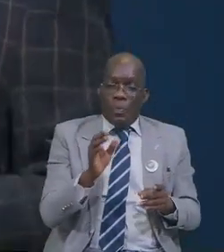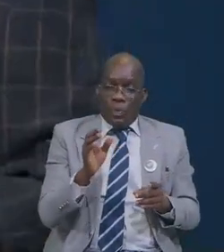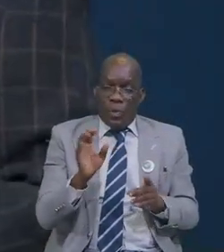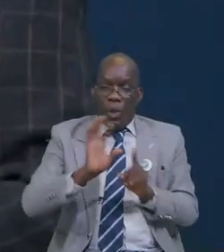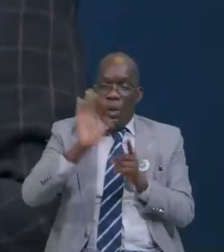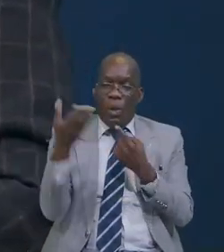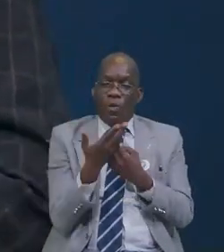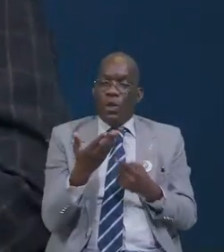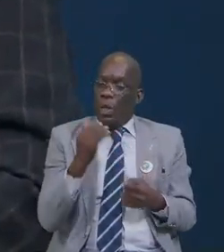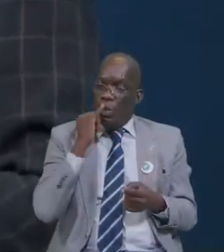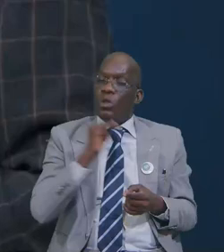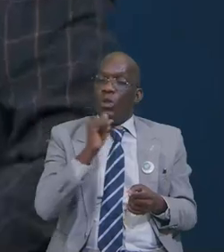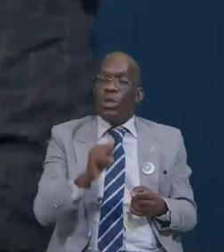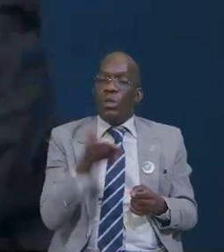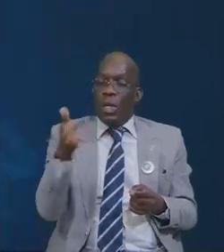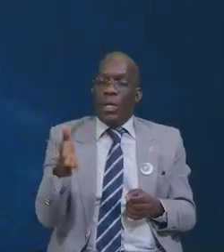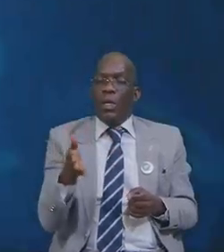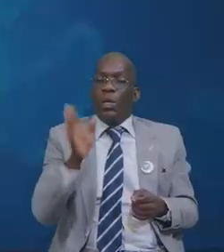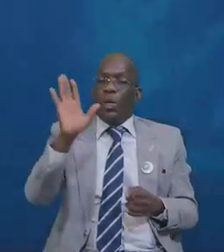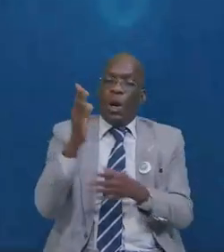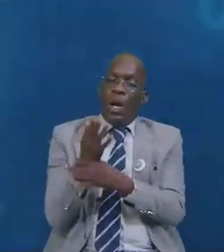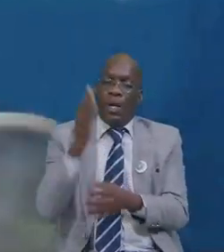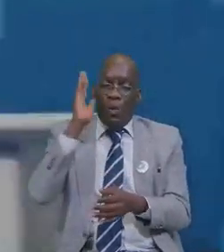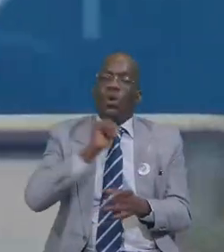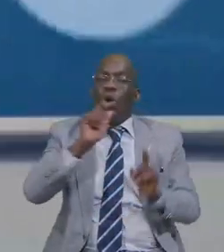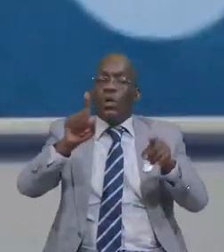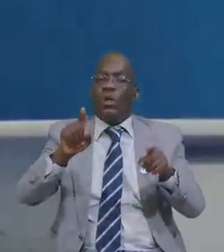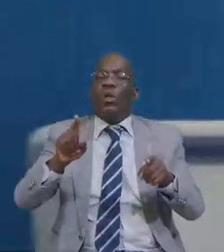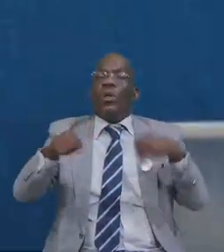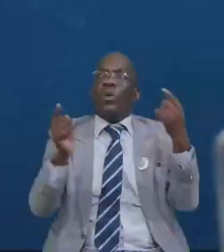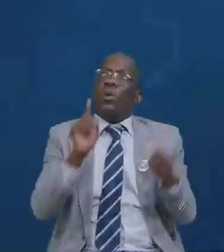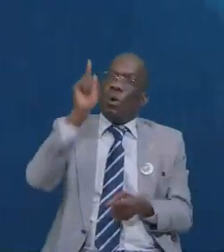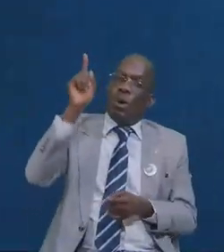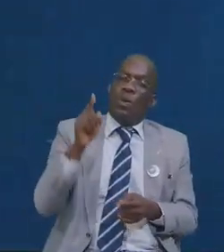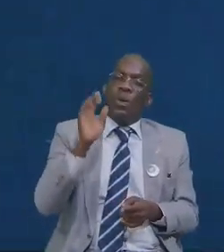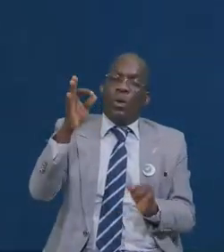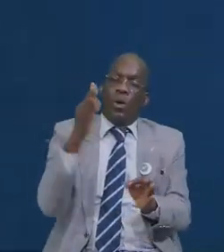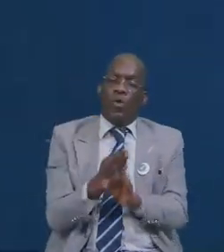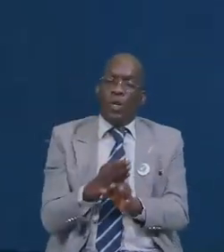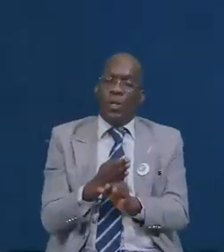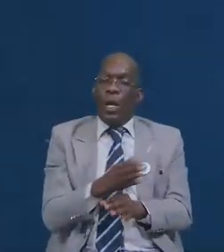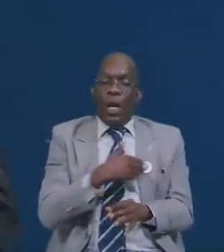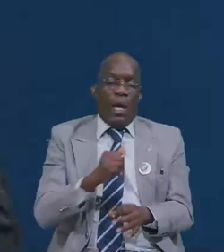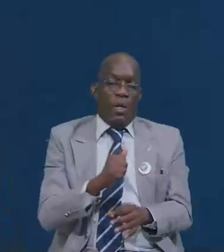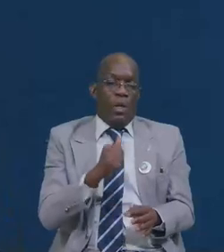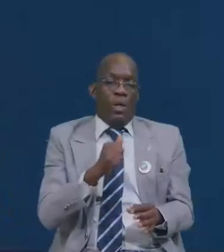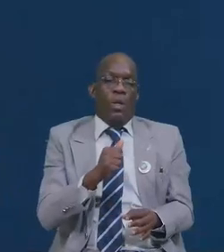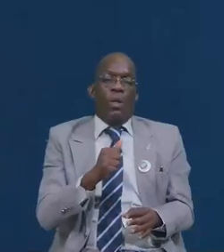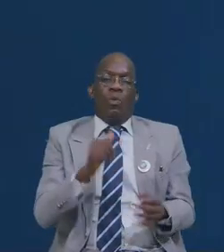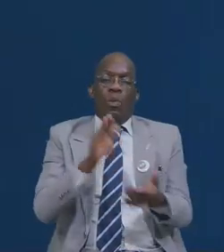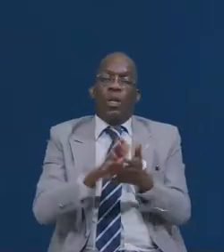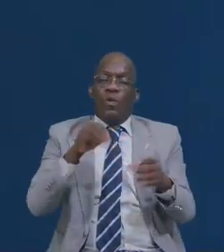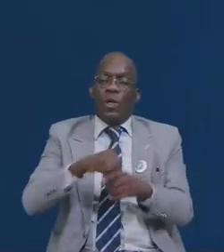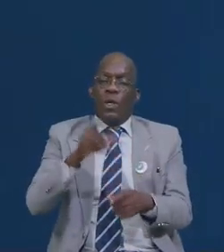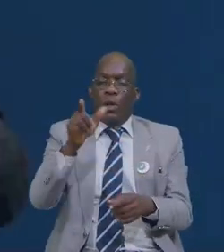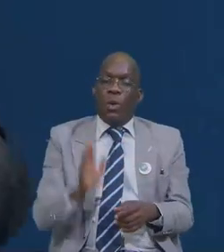main, la main ne va pas aller en haut. Si ta foi et ta confiance au Seigneur ne